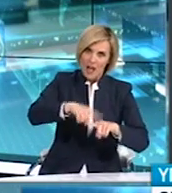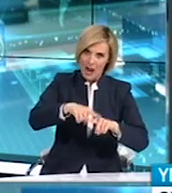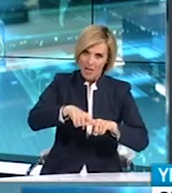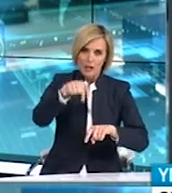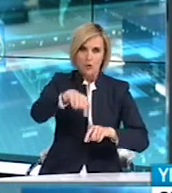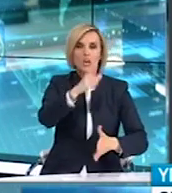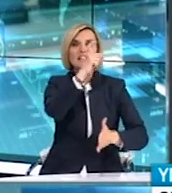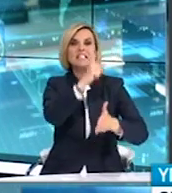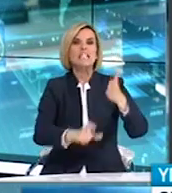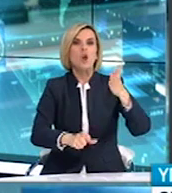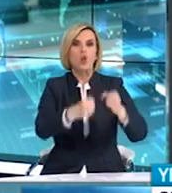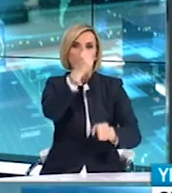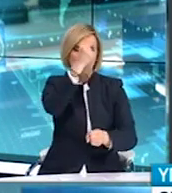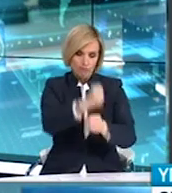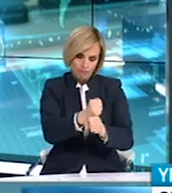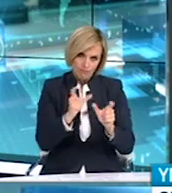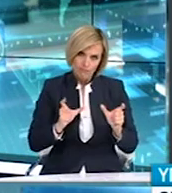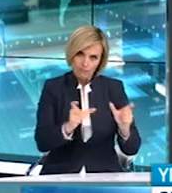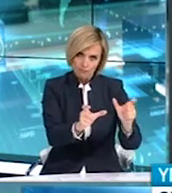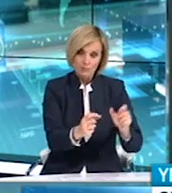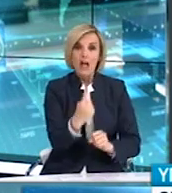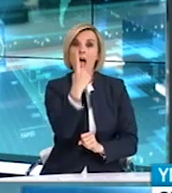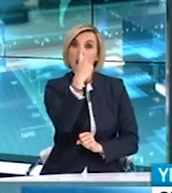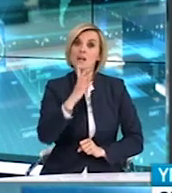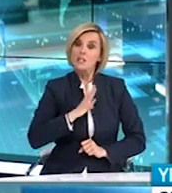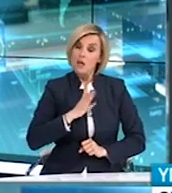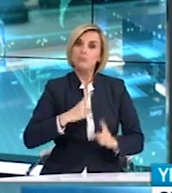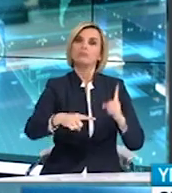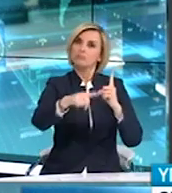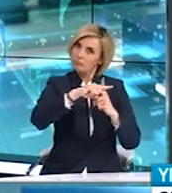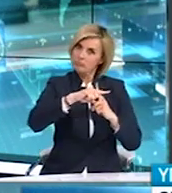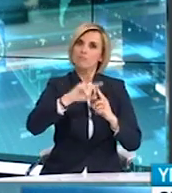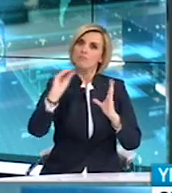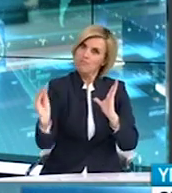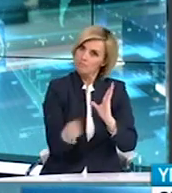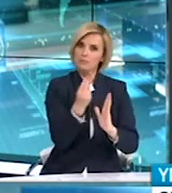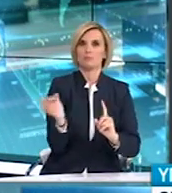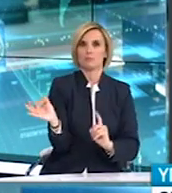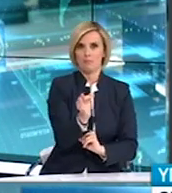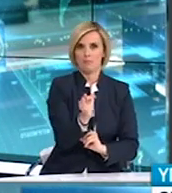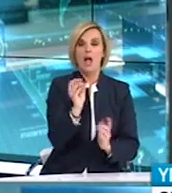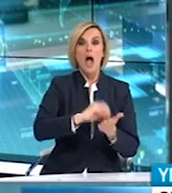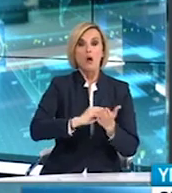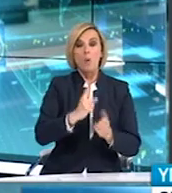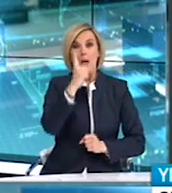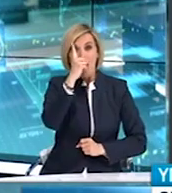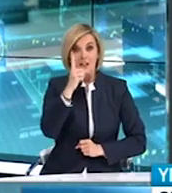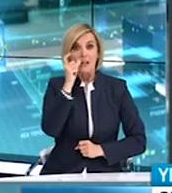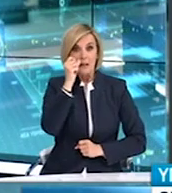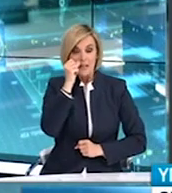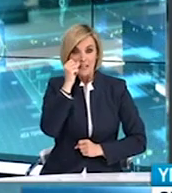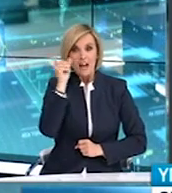κρούσμα θετικό, ενώ άλλο ένα κρούσμα βρέθηκε από την αποστολή της Ισπανίας που είχε διαγνωστεί ως